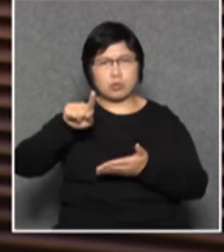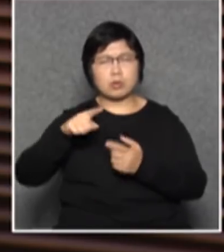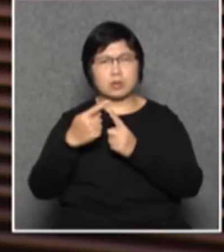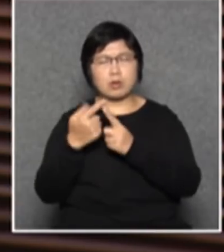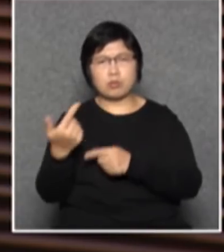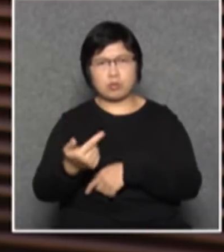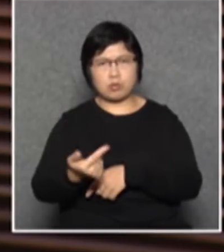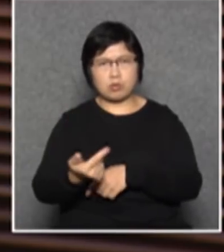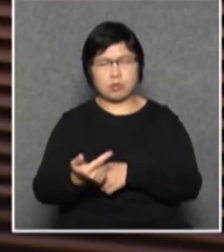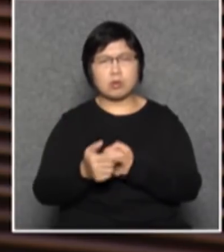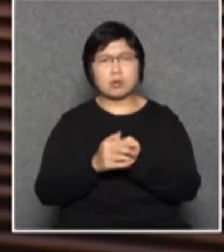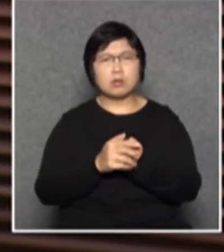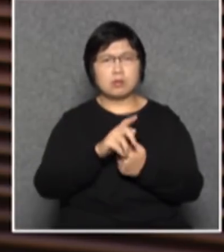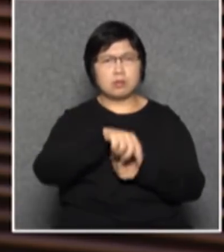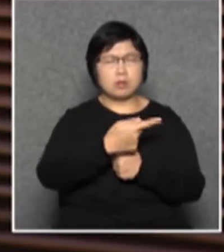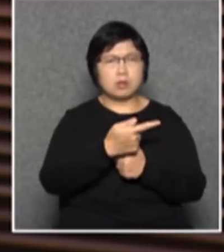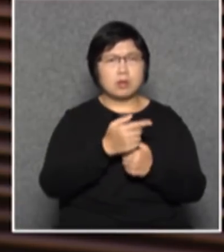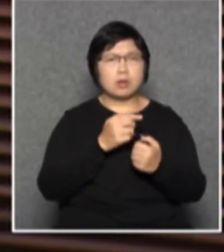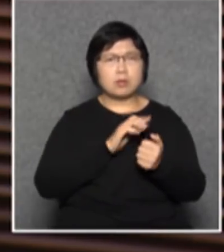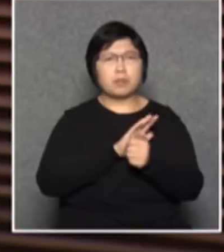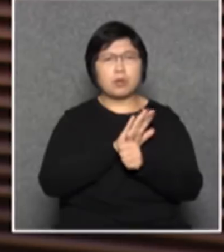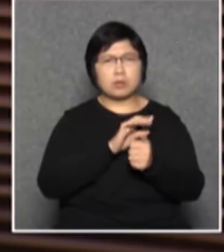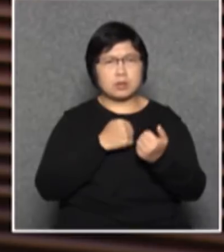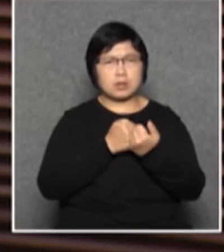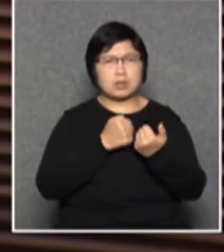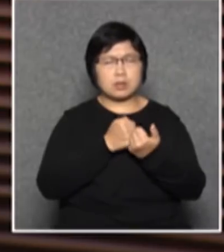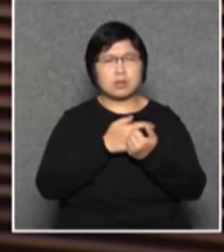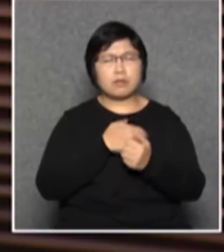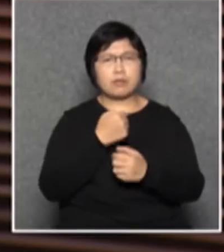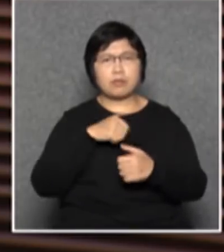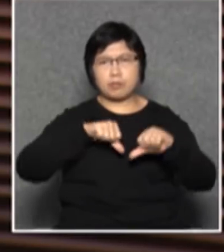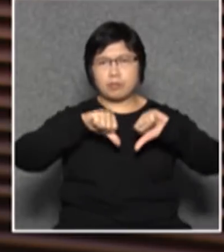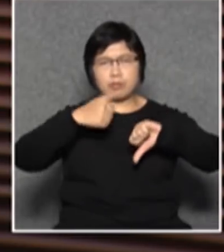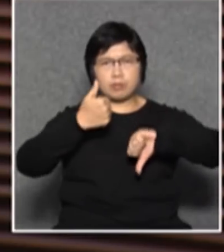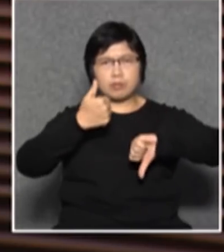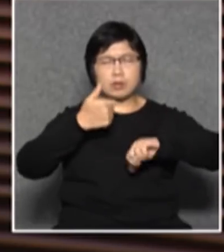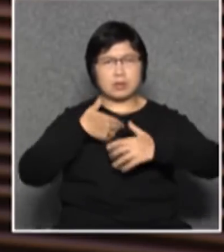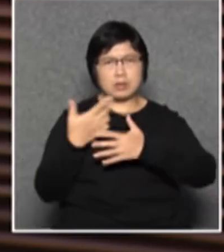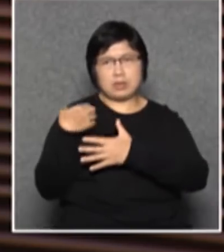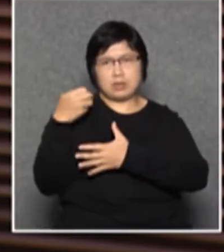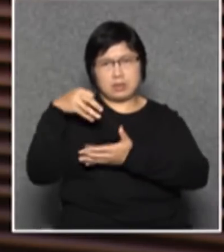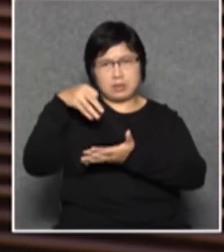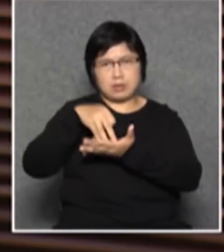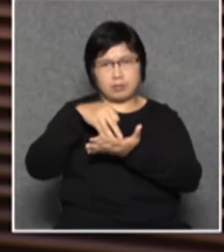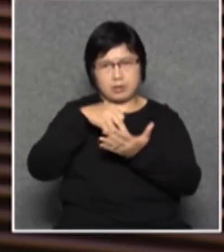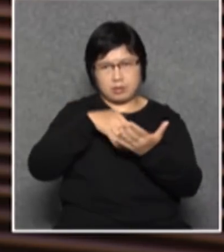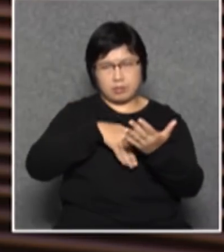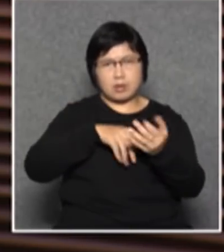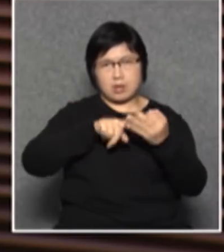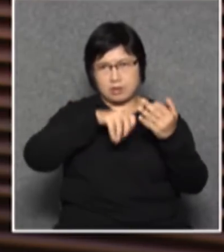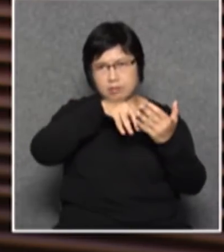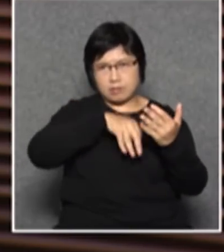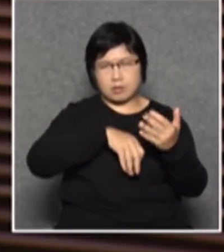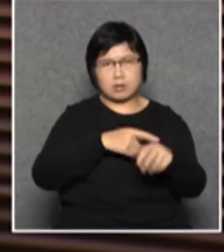多。另外，保普選、反暴力、大聯盟在早前政改簽名運動中，短